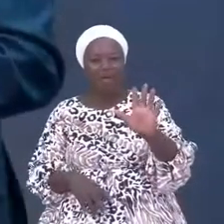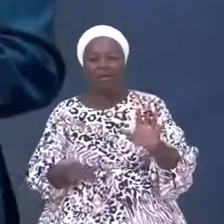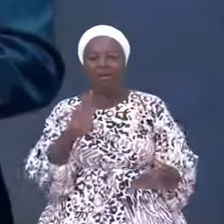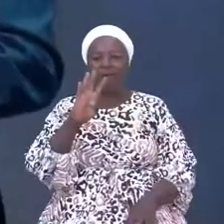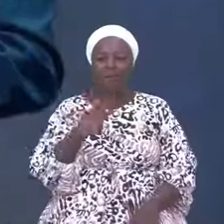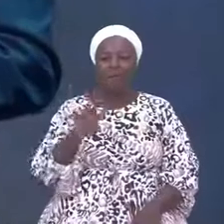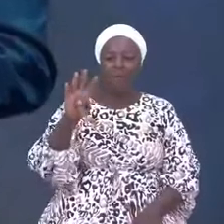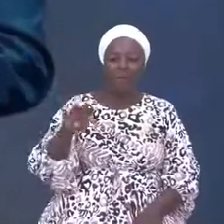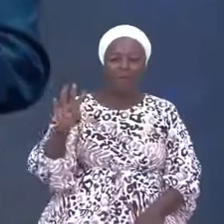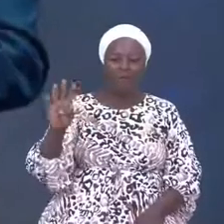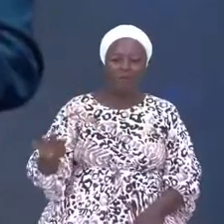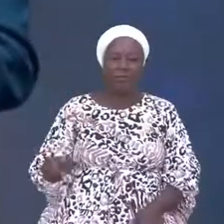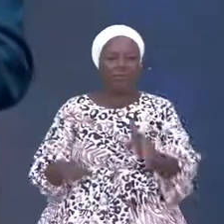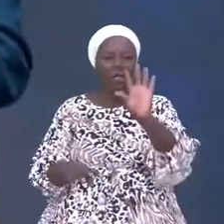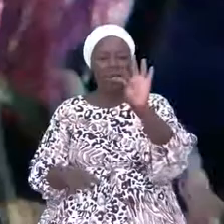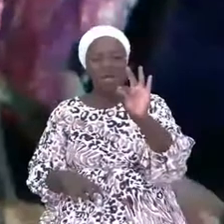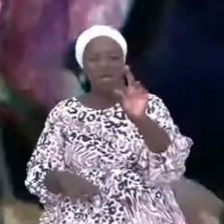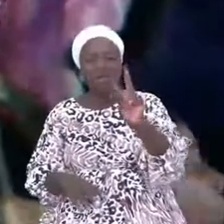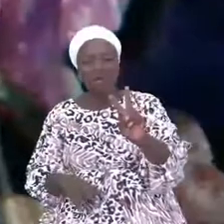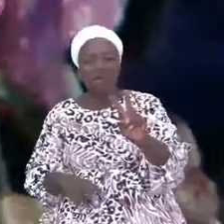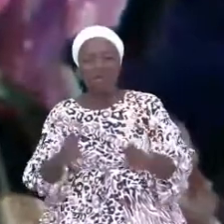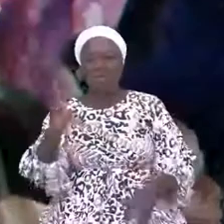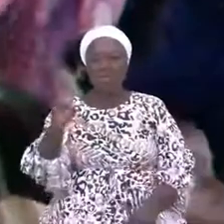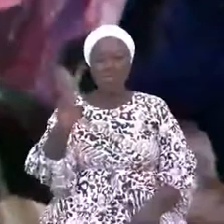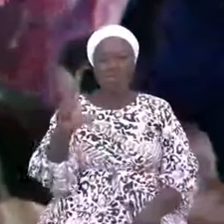91, 54, 44,